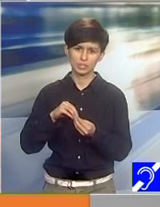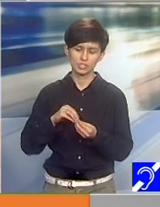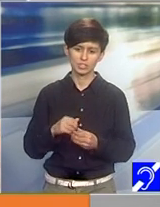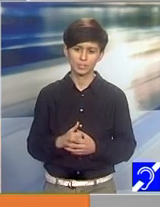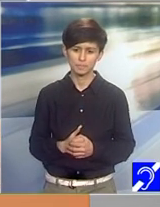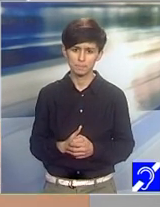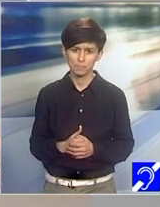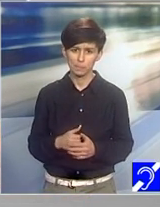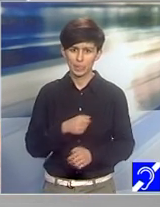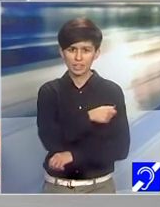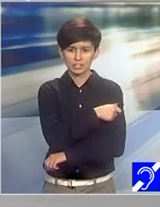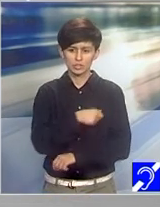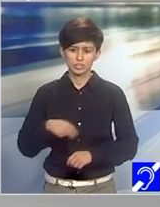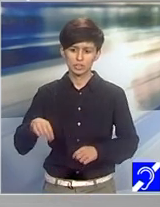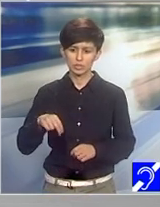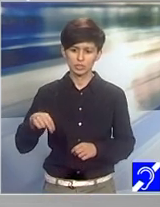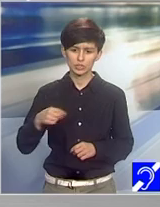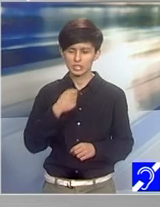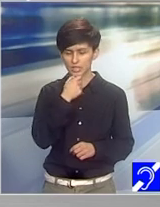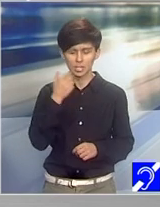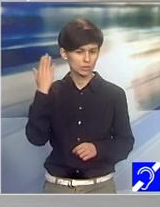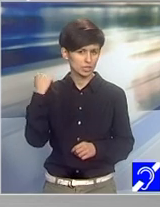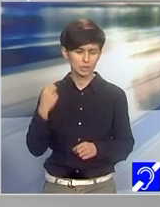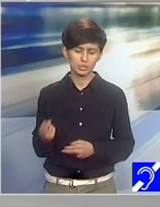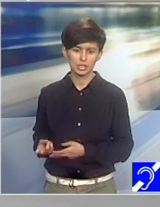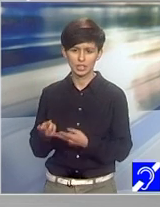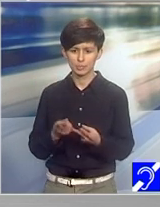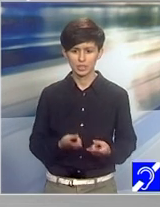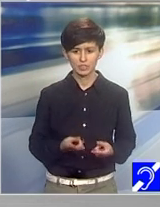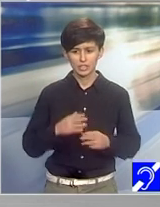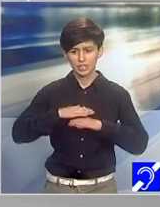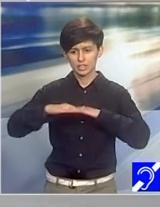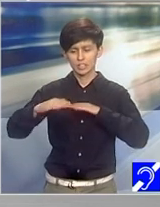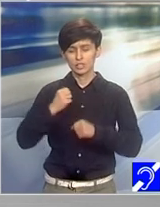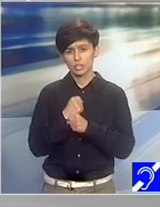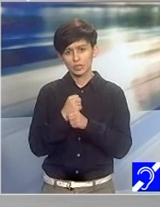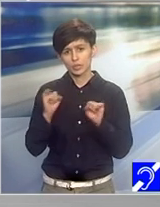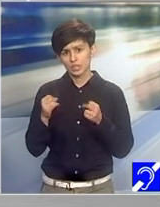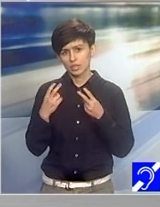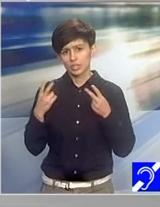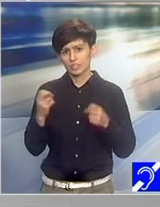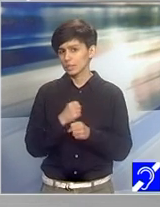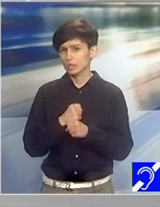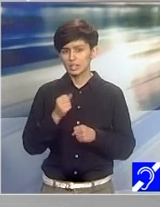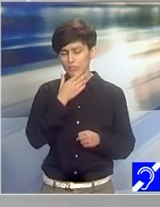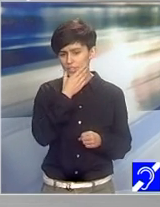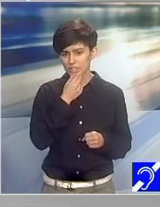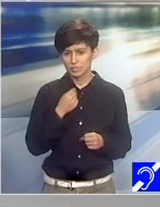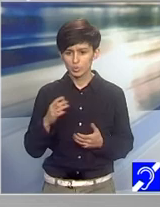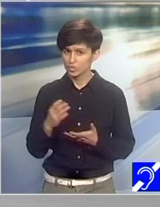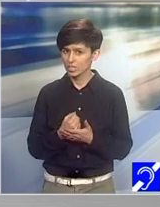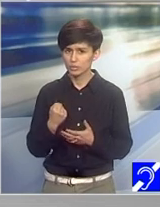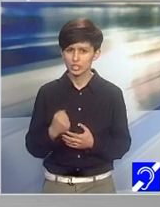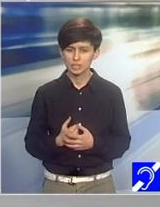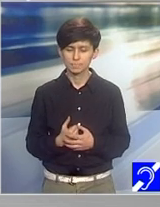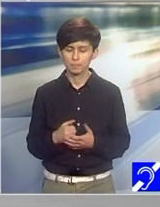cu Consiliul Județean, de exemplu, anul trecut, i-am invitat în Pășune și am făcut un eveniment foarte reușit